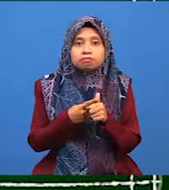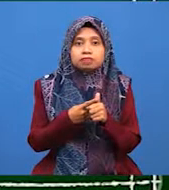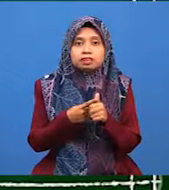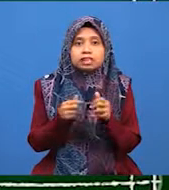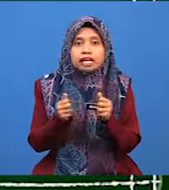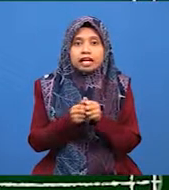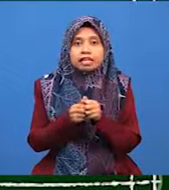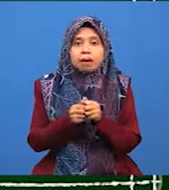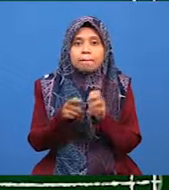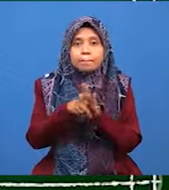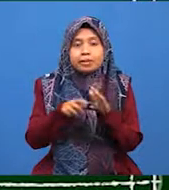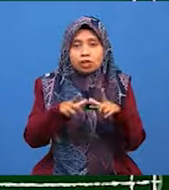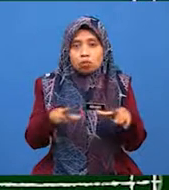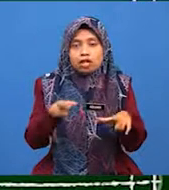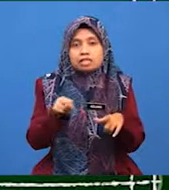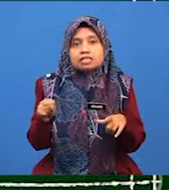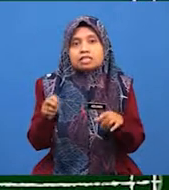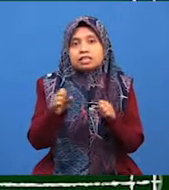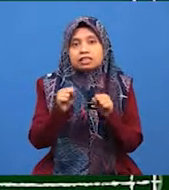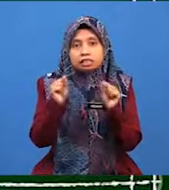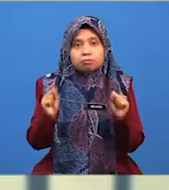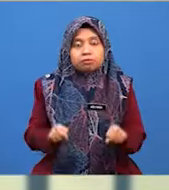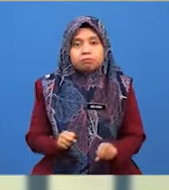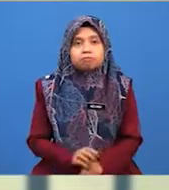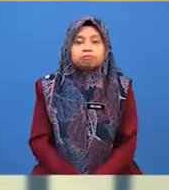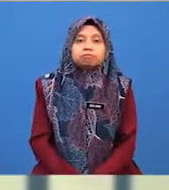dengan perluasan subjek.